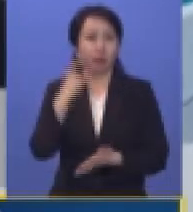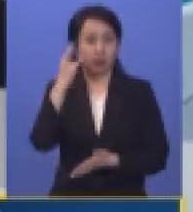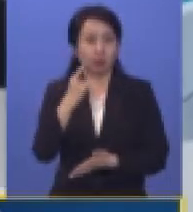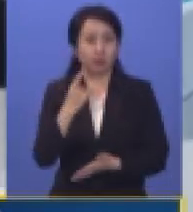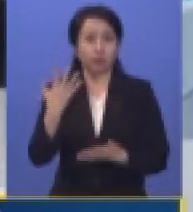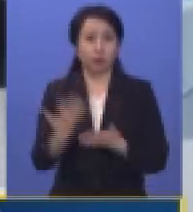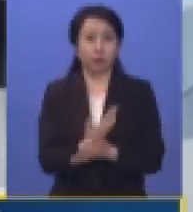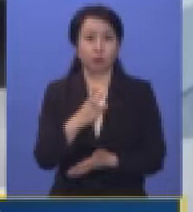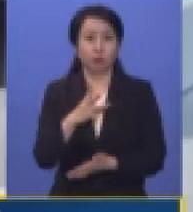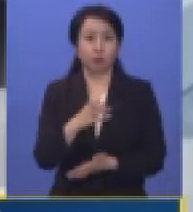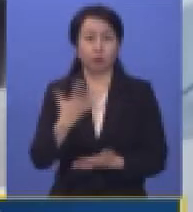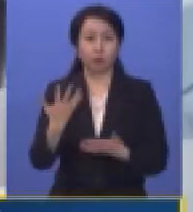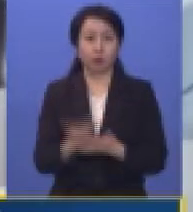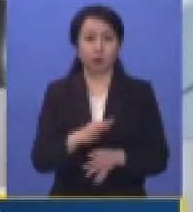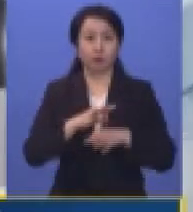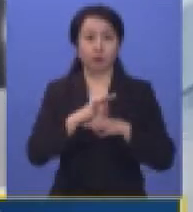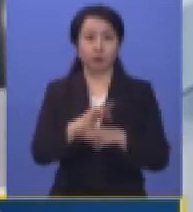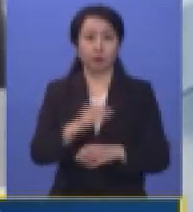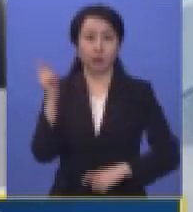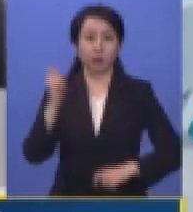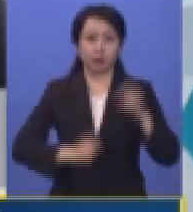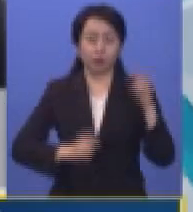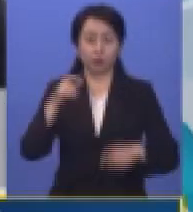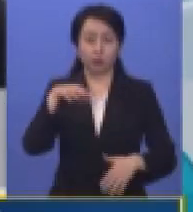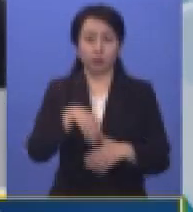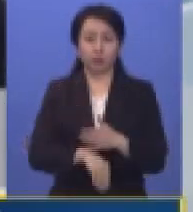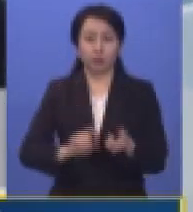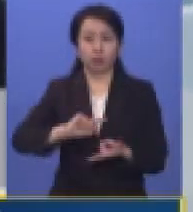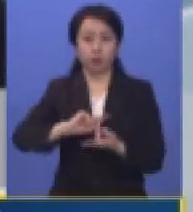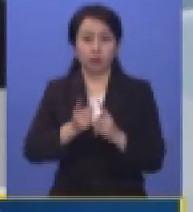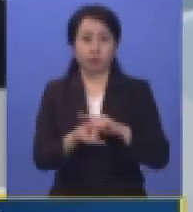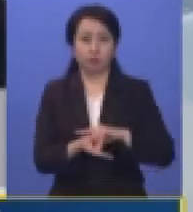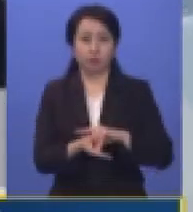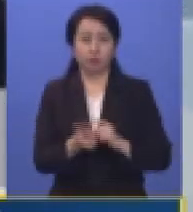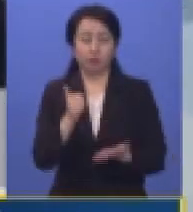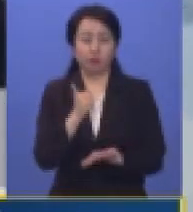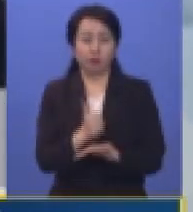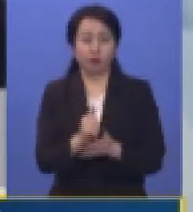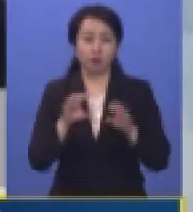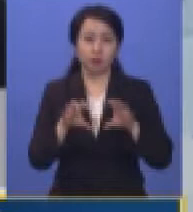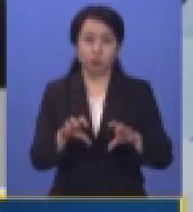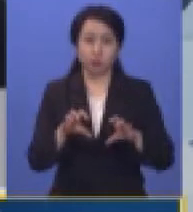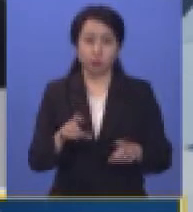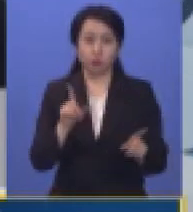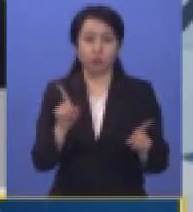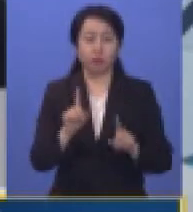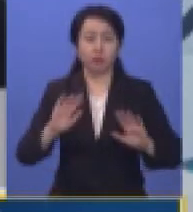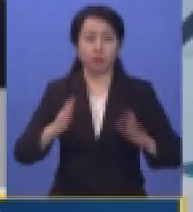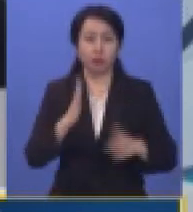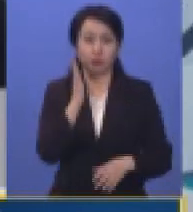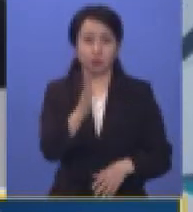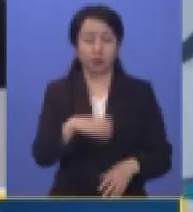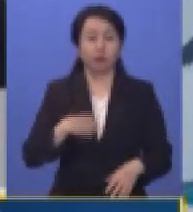Казахстана пожелал Шавкату Мирзиёеву успеха в проведении референдума по внесению изменений в Конституцию, подчеркнув, что